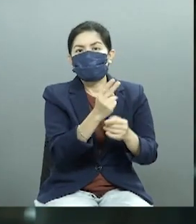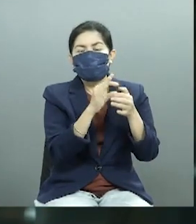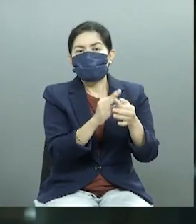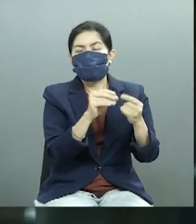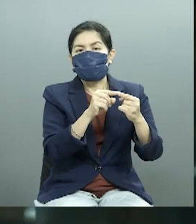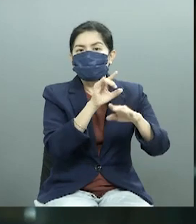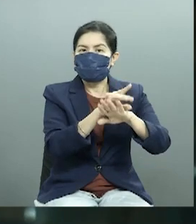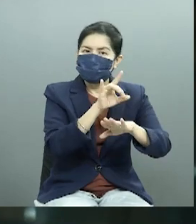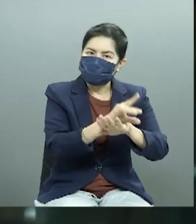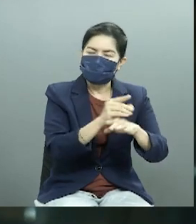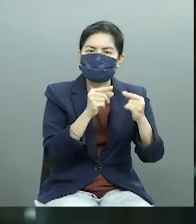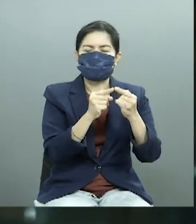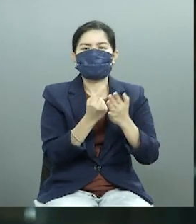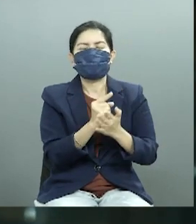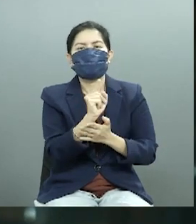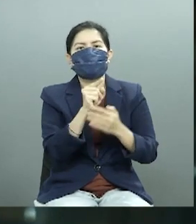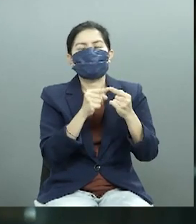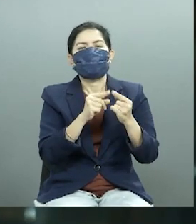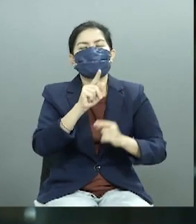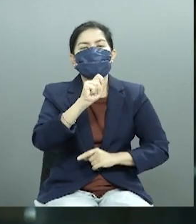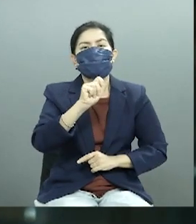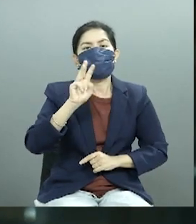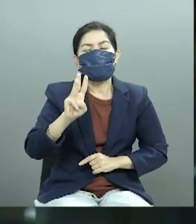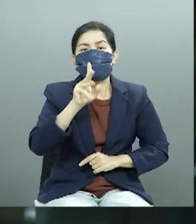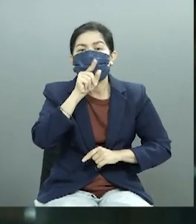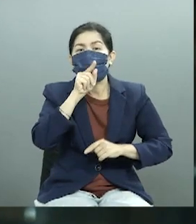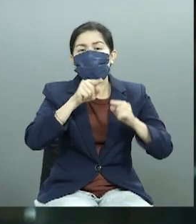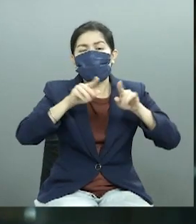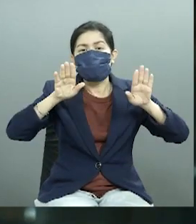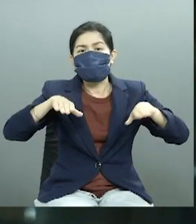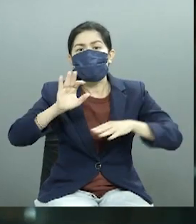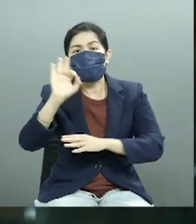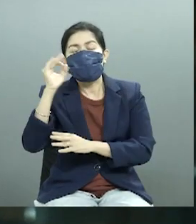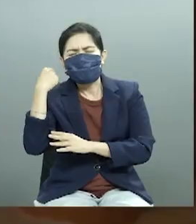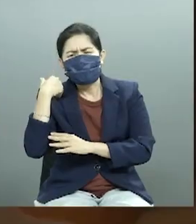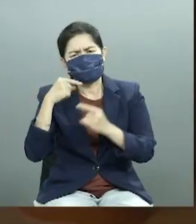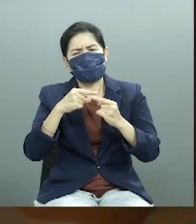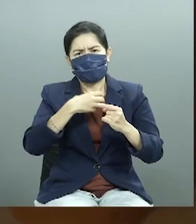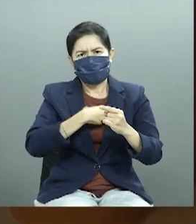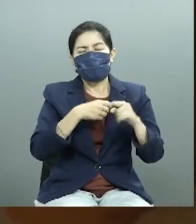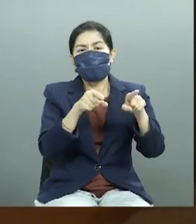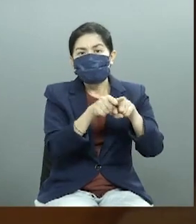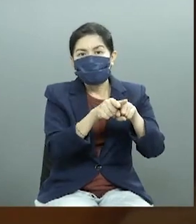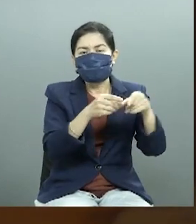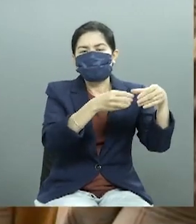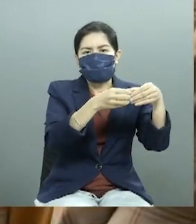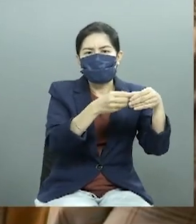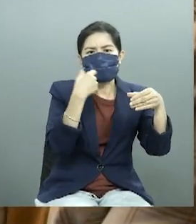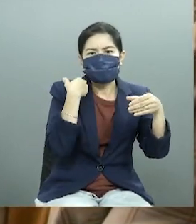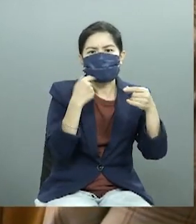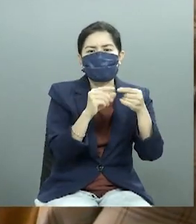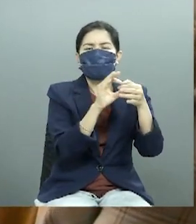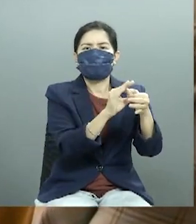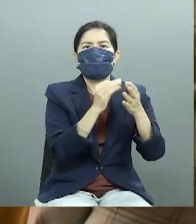ซเชียลด้วยนะคะที่เขาพูดกันคืออยากเห็นทำเป็นแนวแบบเป็นแนวซีรีส์วายอะค่ะคืออันนี้เราดูในมุมมองของไทย PBS